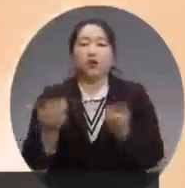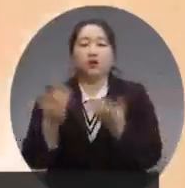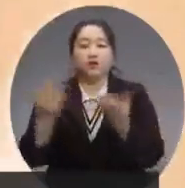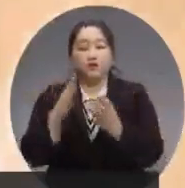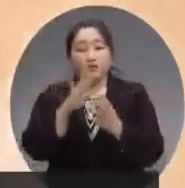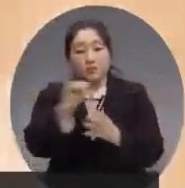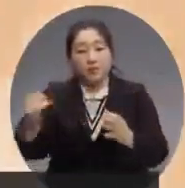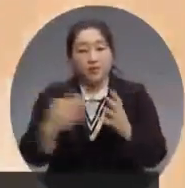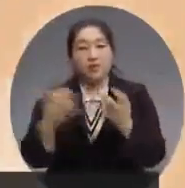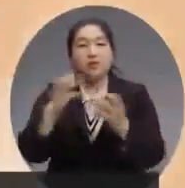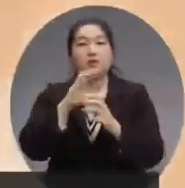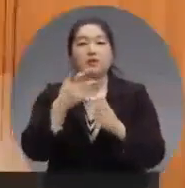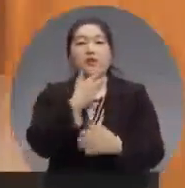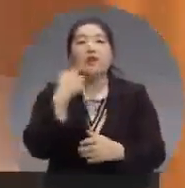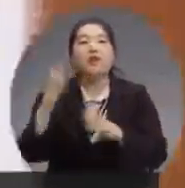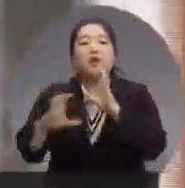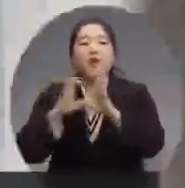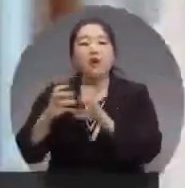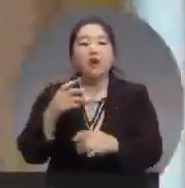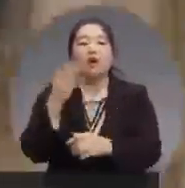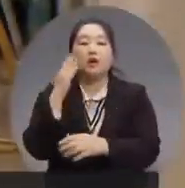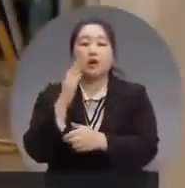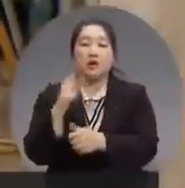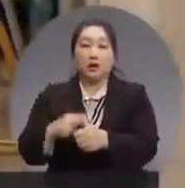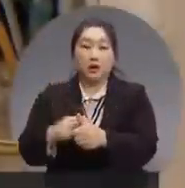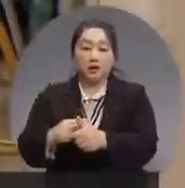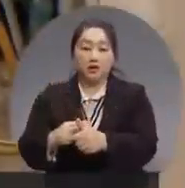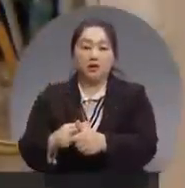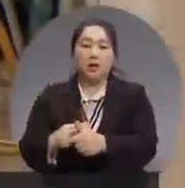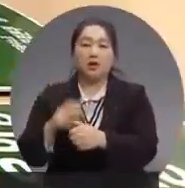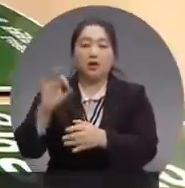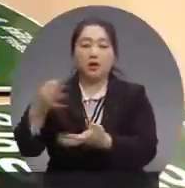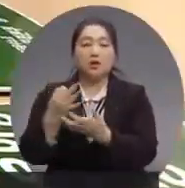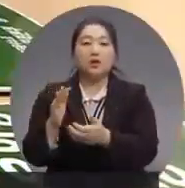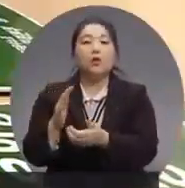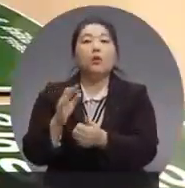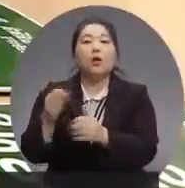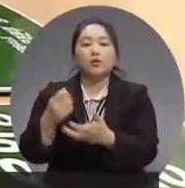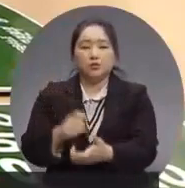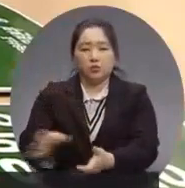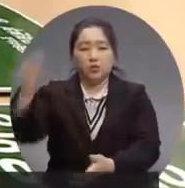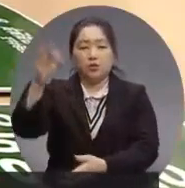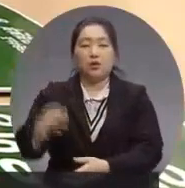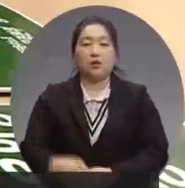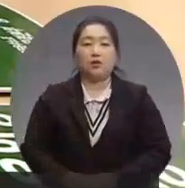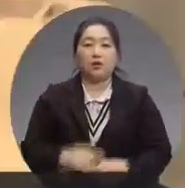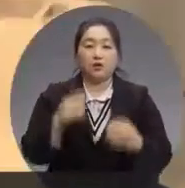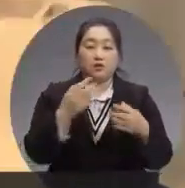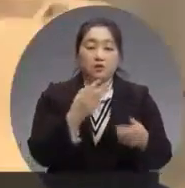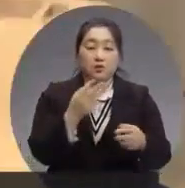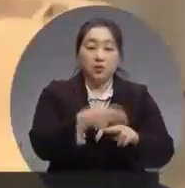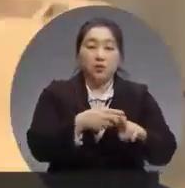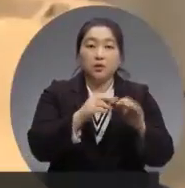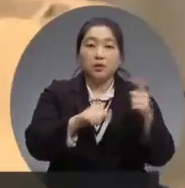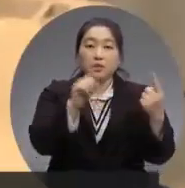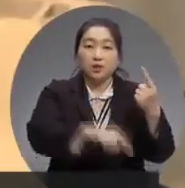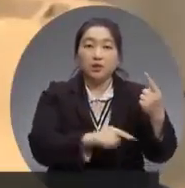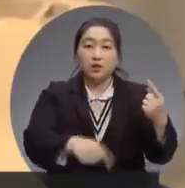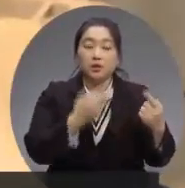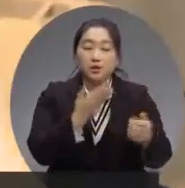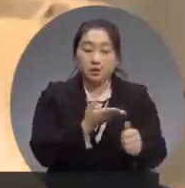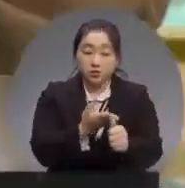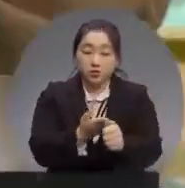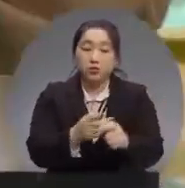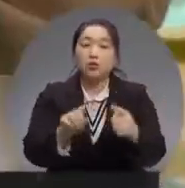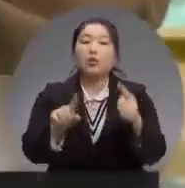전문 강사의 처우 개선입니다. 충북 급식조리 실무자 1인당 식수 인원은 100명이 넘습니다. 다치거나